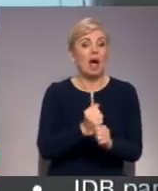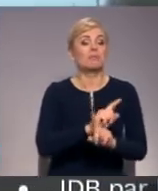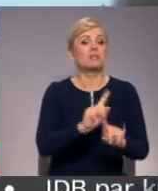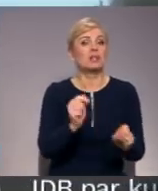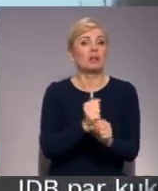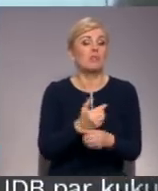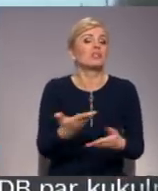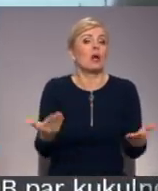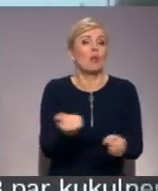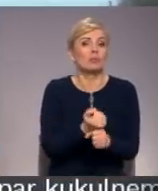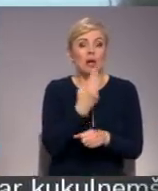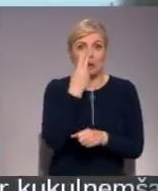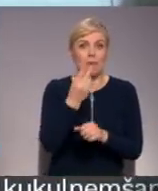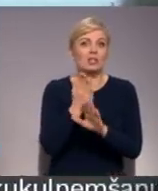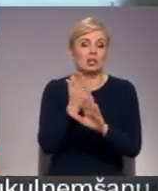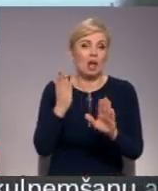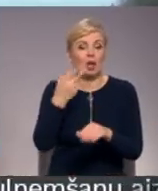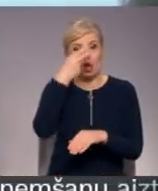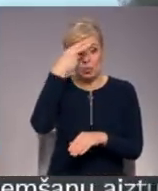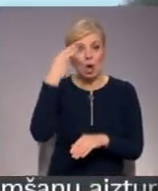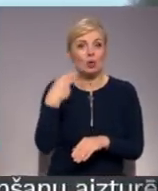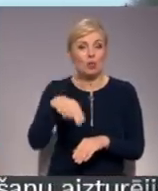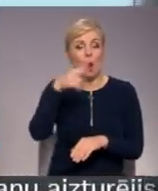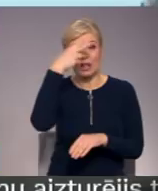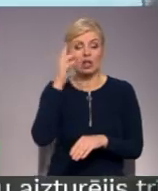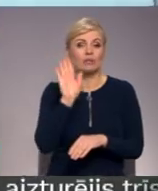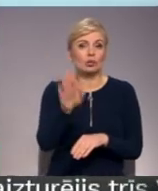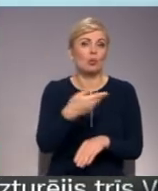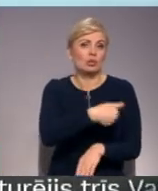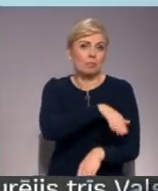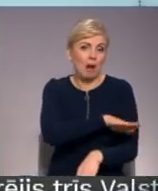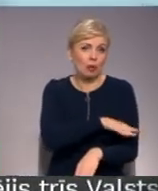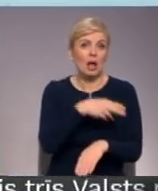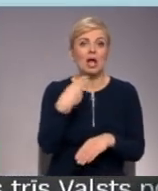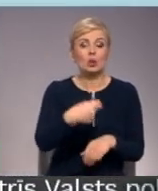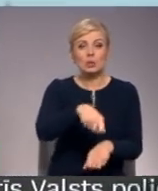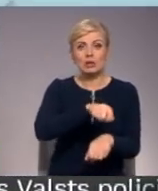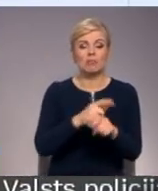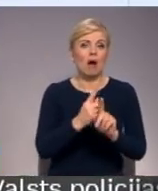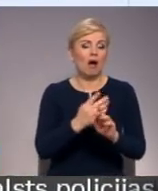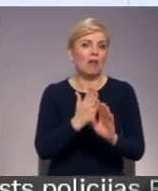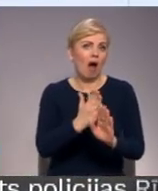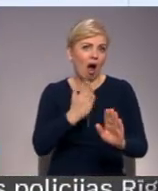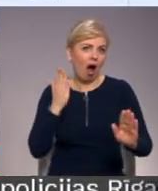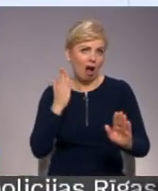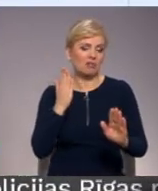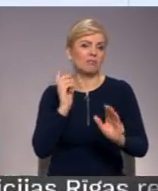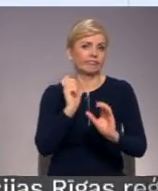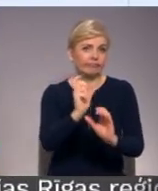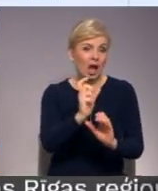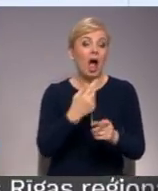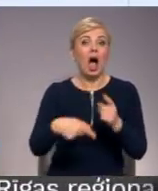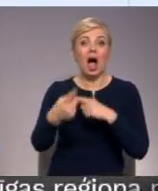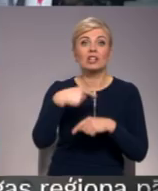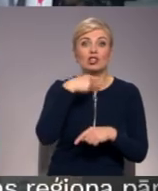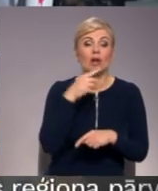nepadarīsim. Paskatieties uz rindām no Lietuvas uz Poliju, vairāk nekā 20 km garas. Pašlaik, atgriežoties no